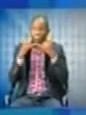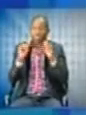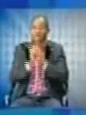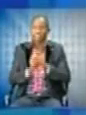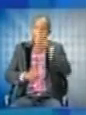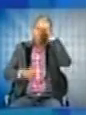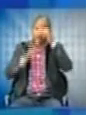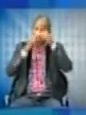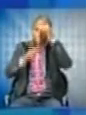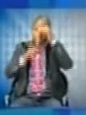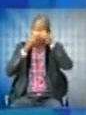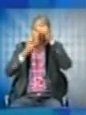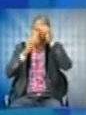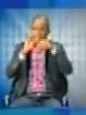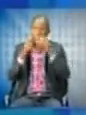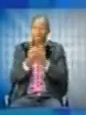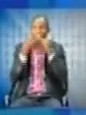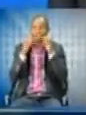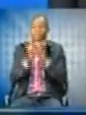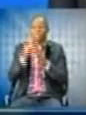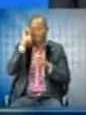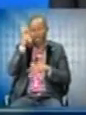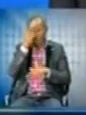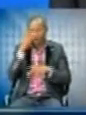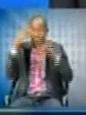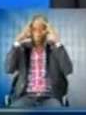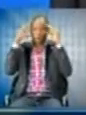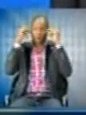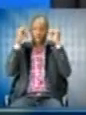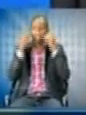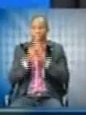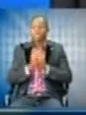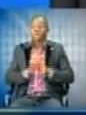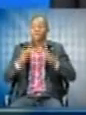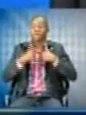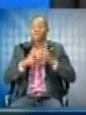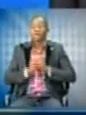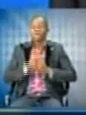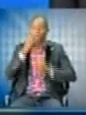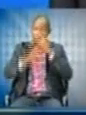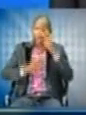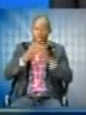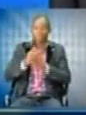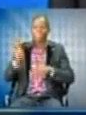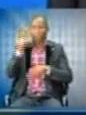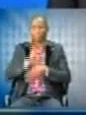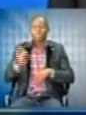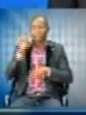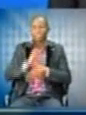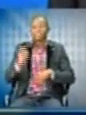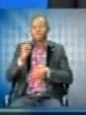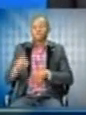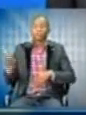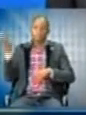vous rappelle le principal titre. Le gouverneur de la province Moïse Katumbi-Tchapwe a inauguré le mercredi 13